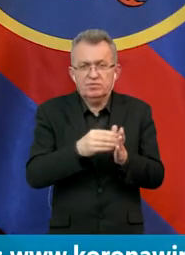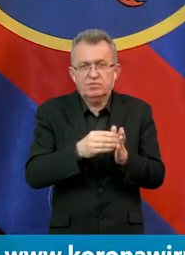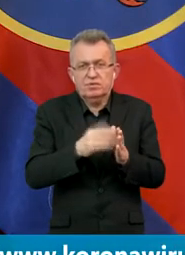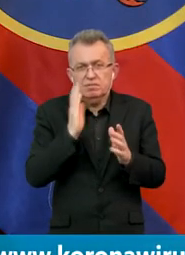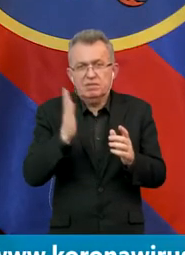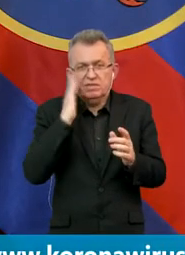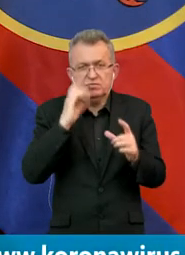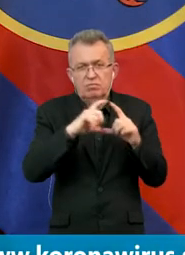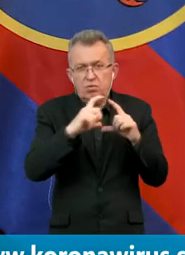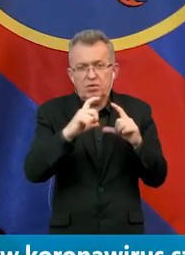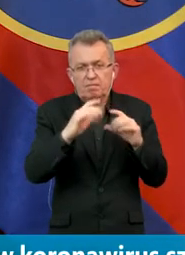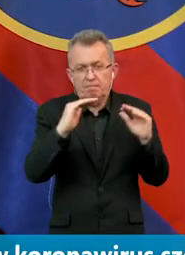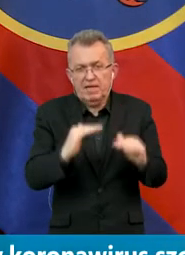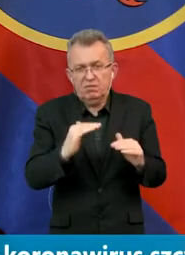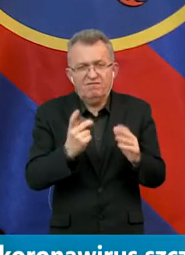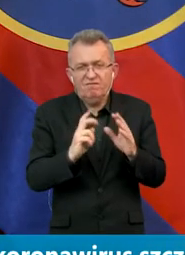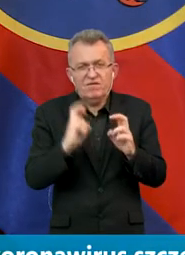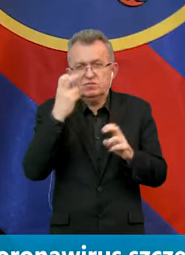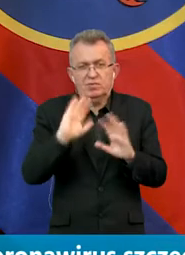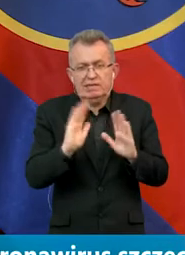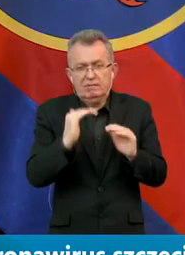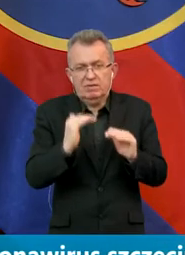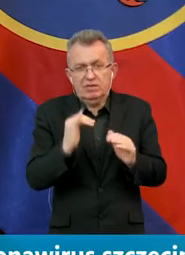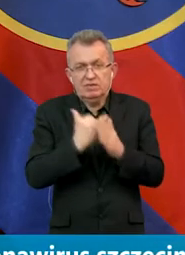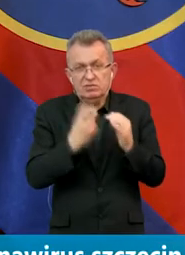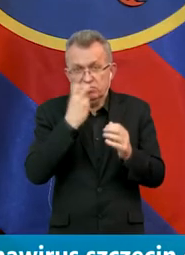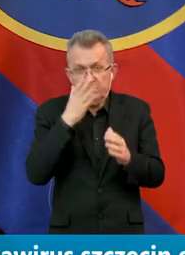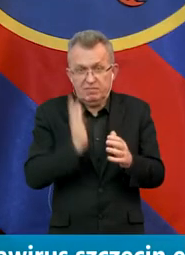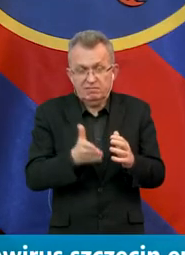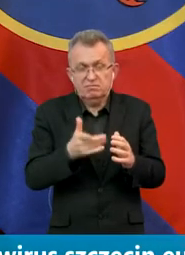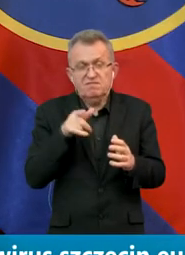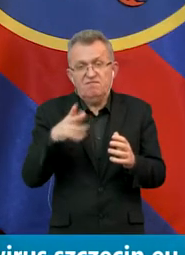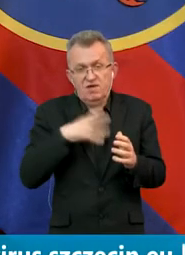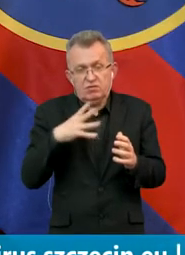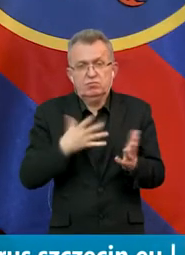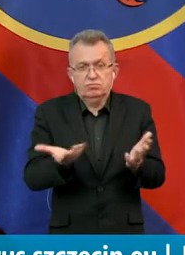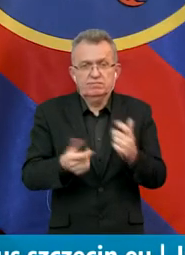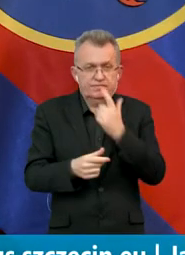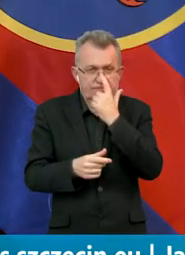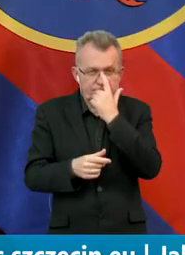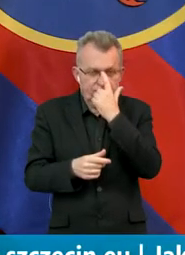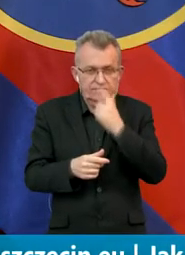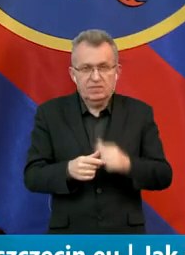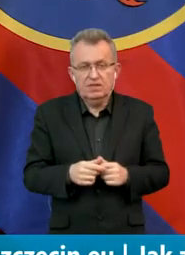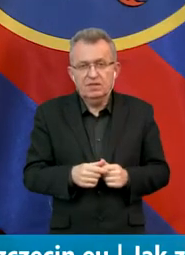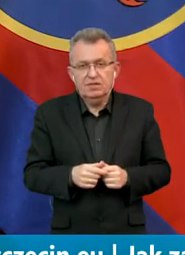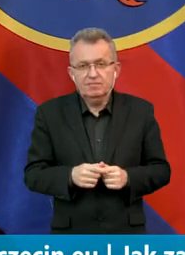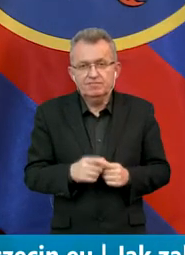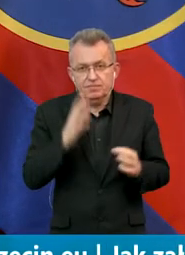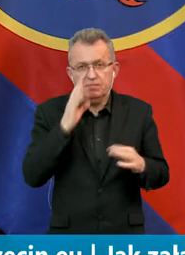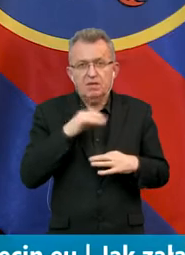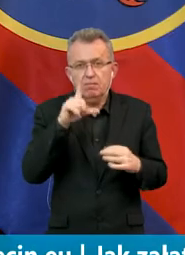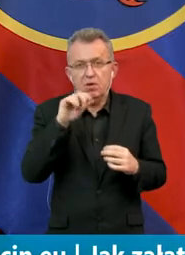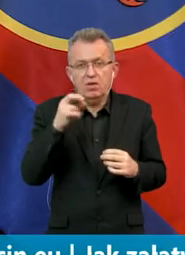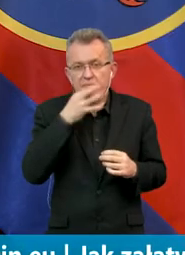pojawią się mieszkania w niezbyt wysokiej zabudowie. Jeśli będzie to ciekawie zaaranżowane, to może być to wartość dodana tego miejsca. Pani Paulina